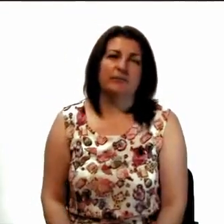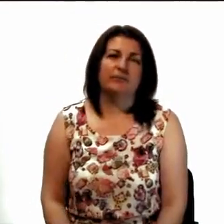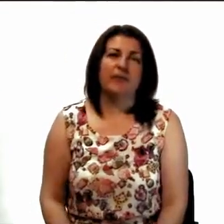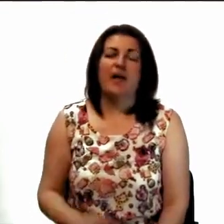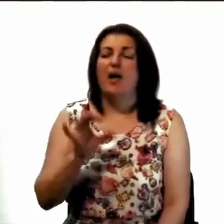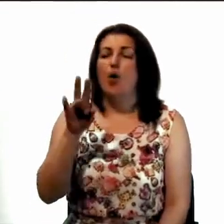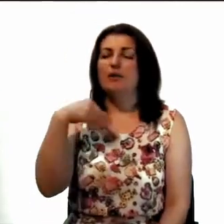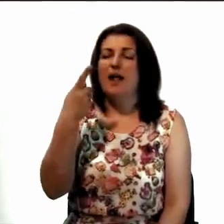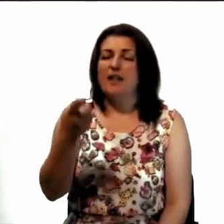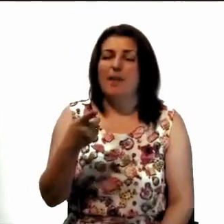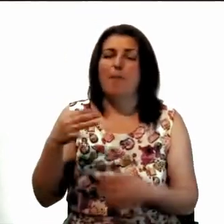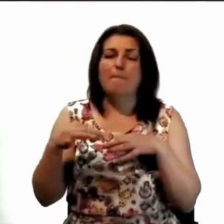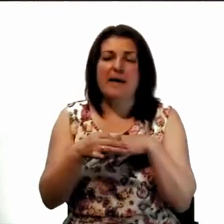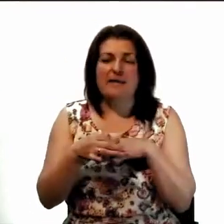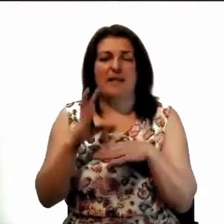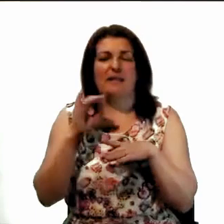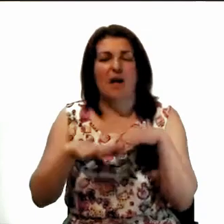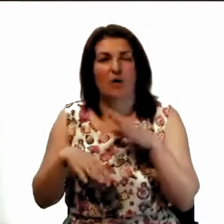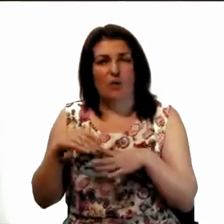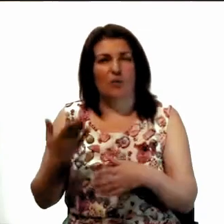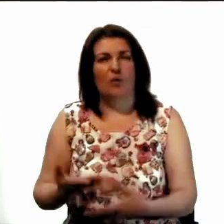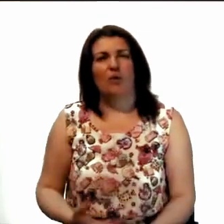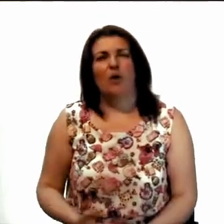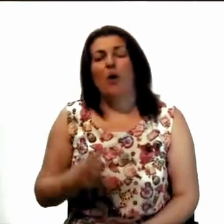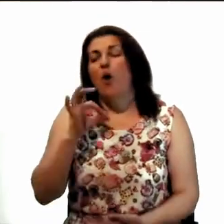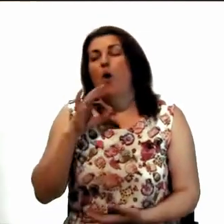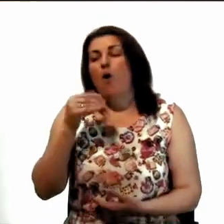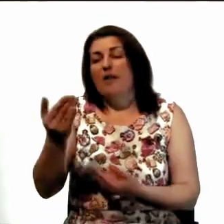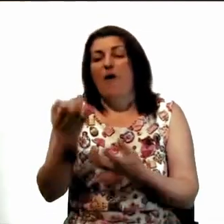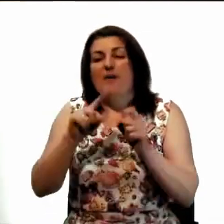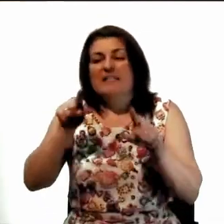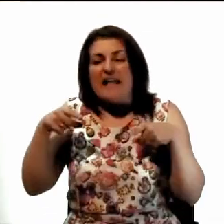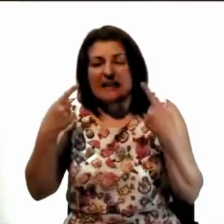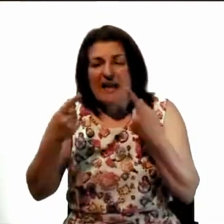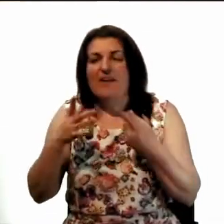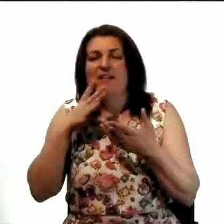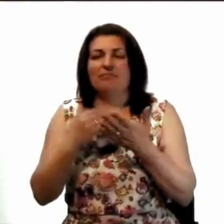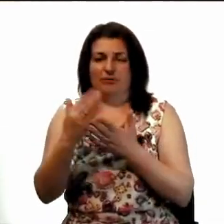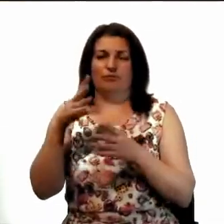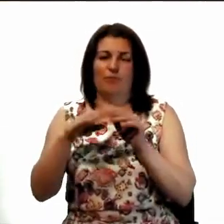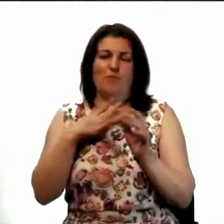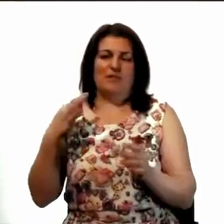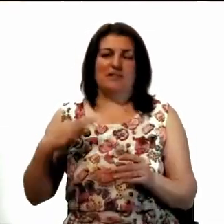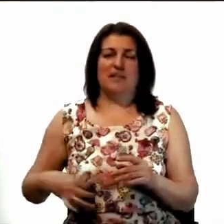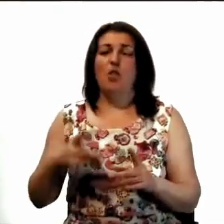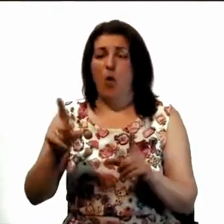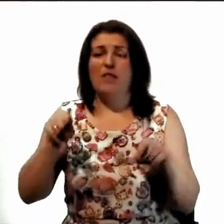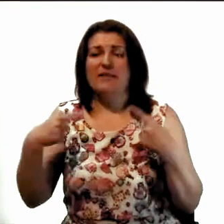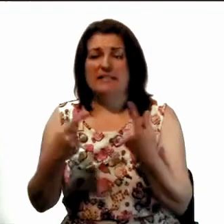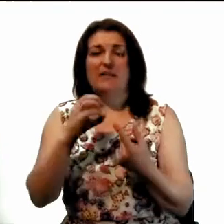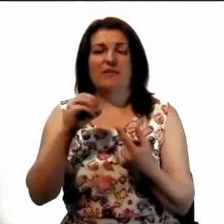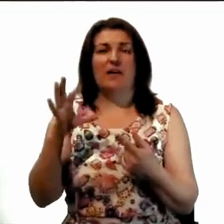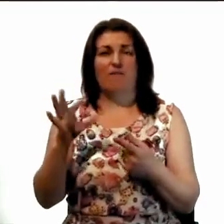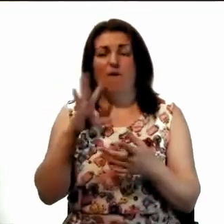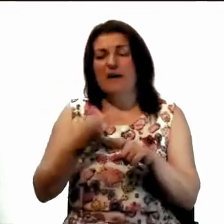И он дал ему перстень на руку. Он его восстановил в статусе сына. Он восстановил его